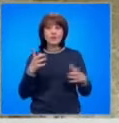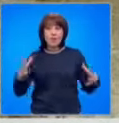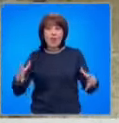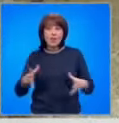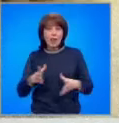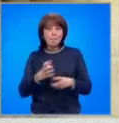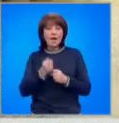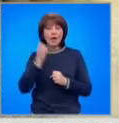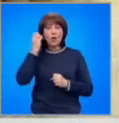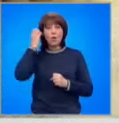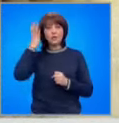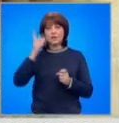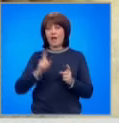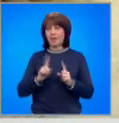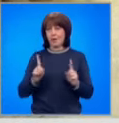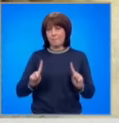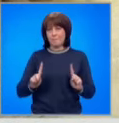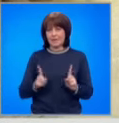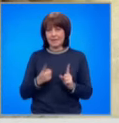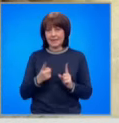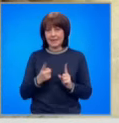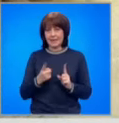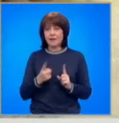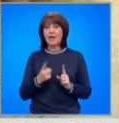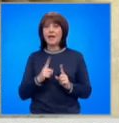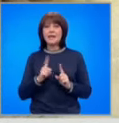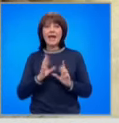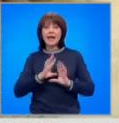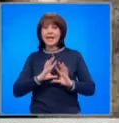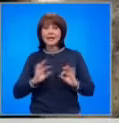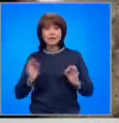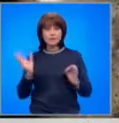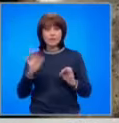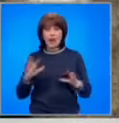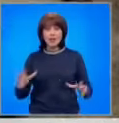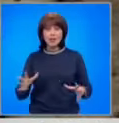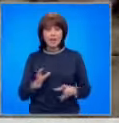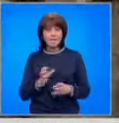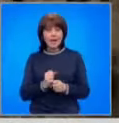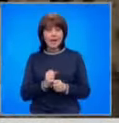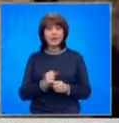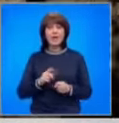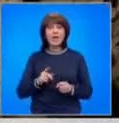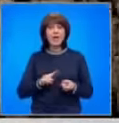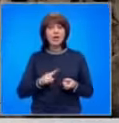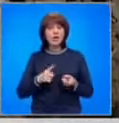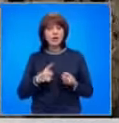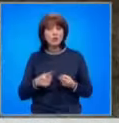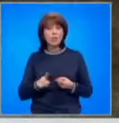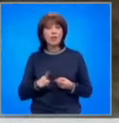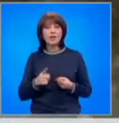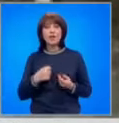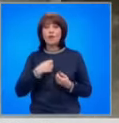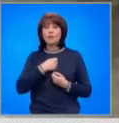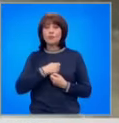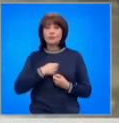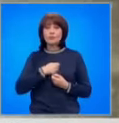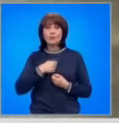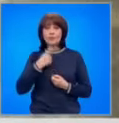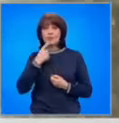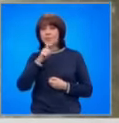и учените не бързат с изводите. Не е ясно още дали ще открият и други в следващите пластове. Трудна загадка, но със сигурност